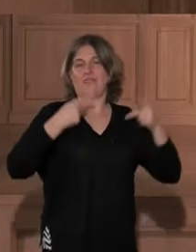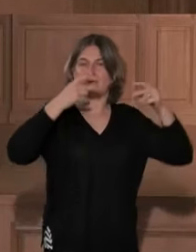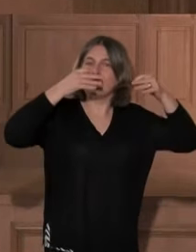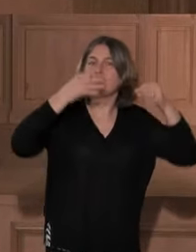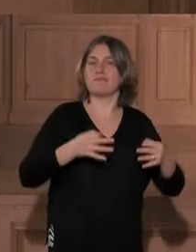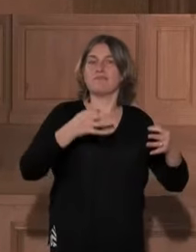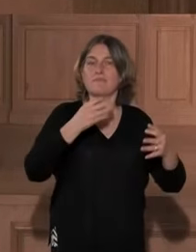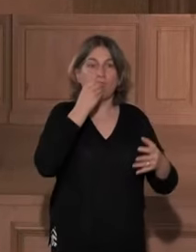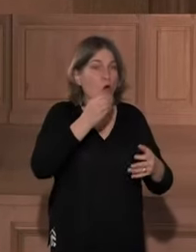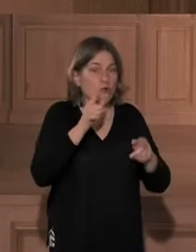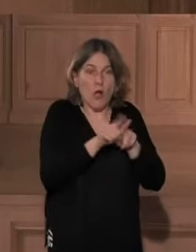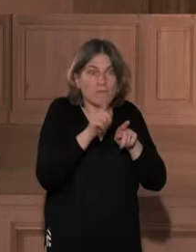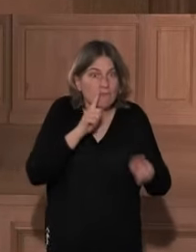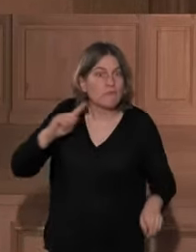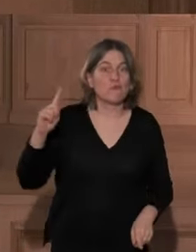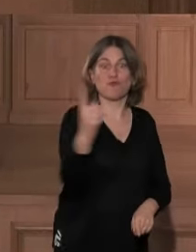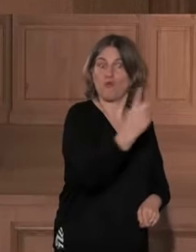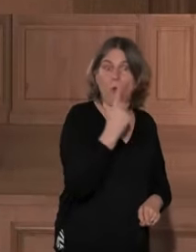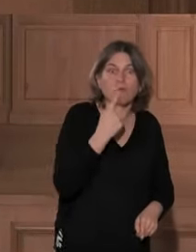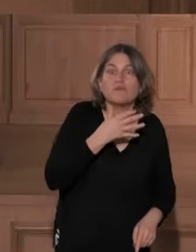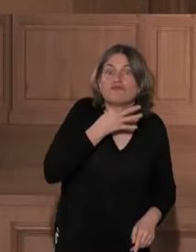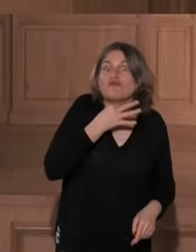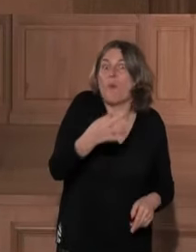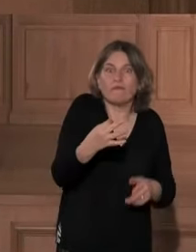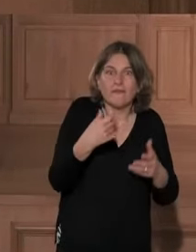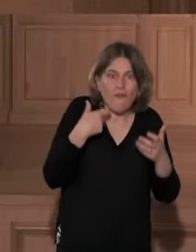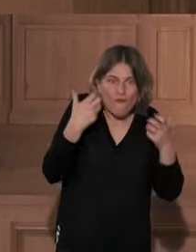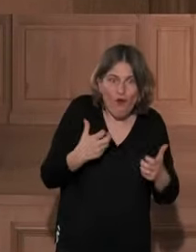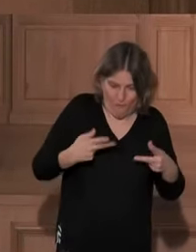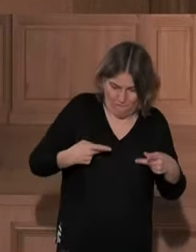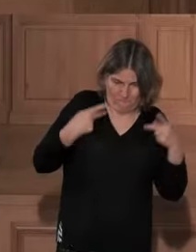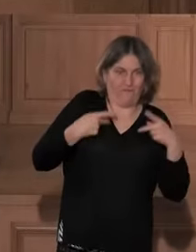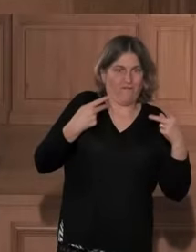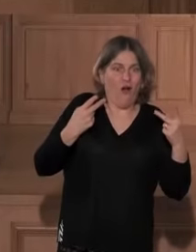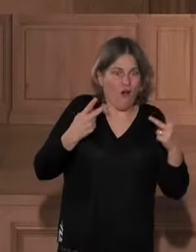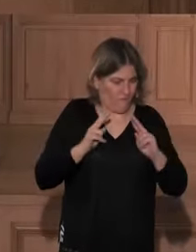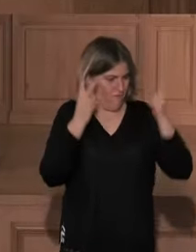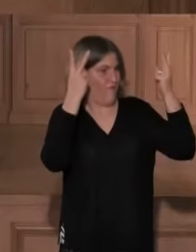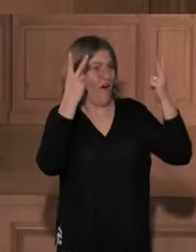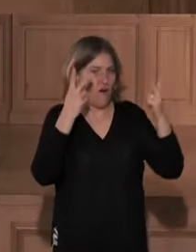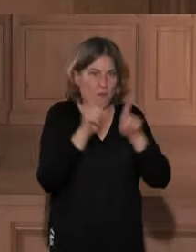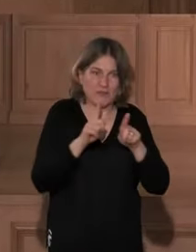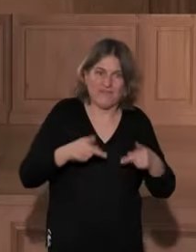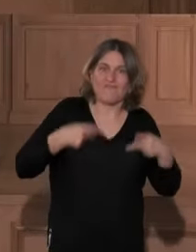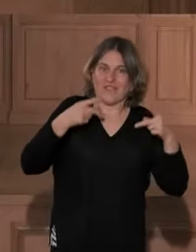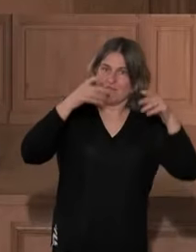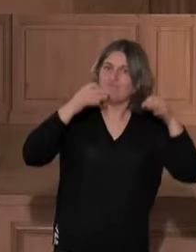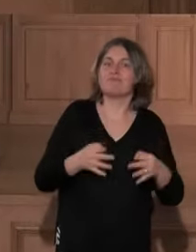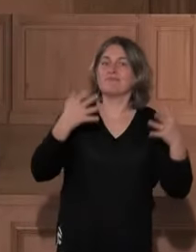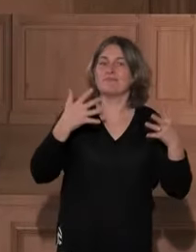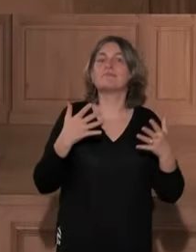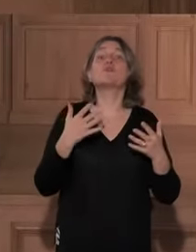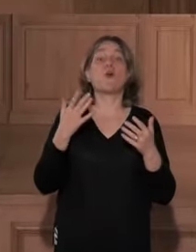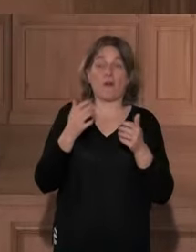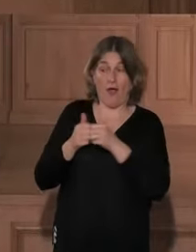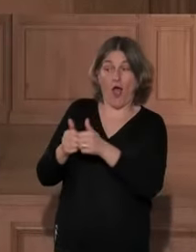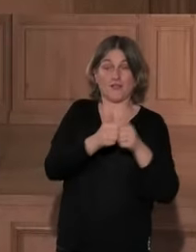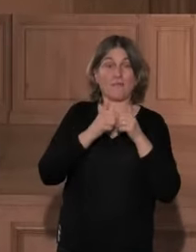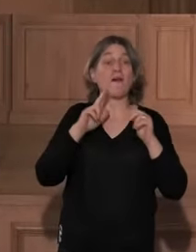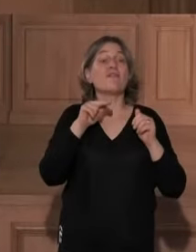tout un chacun, on a besoin et soif d'une vie bonne et belle. Et donc, on va, avec vous ce soir, entrer un peu dans ce mystère de ce